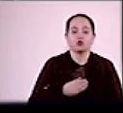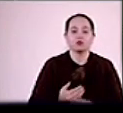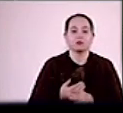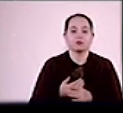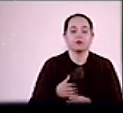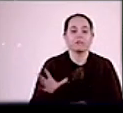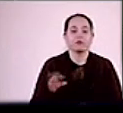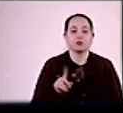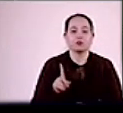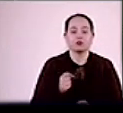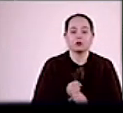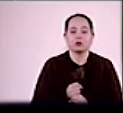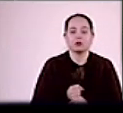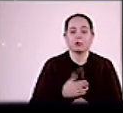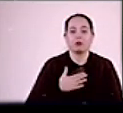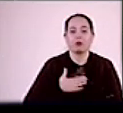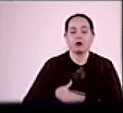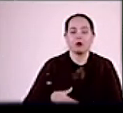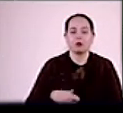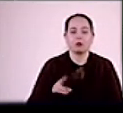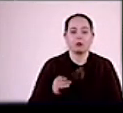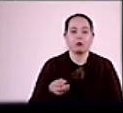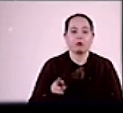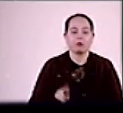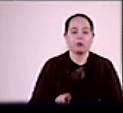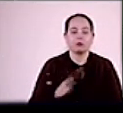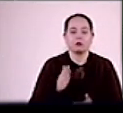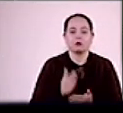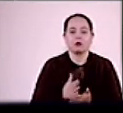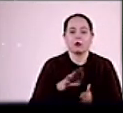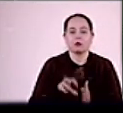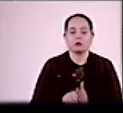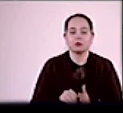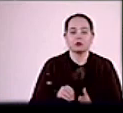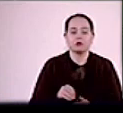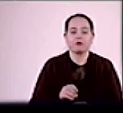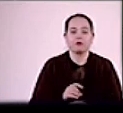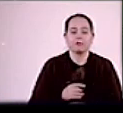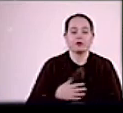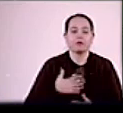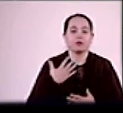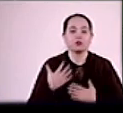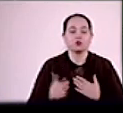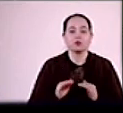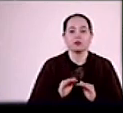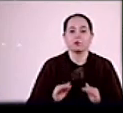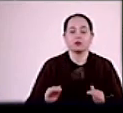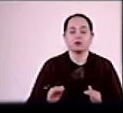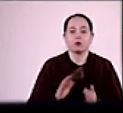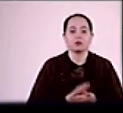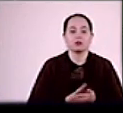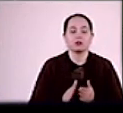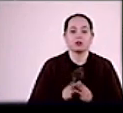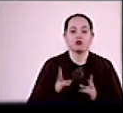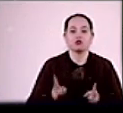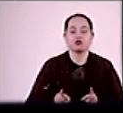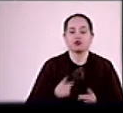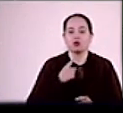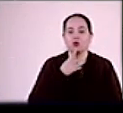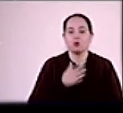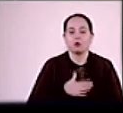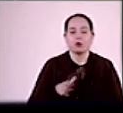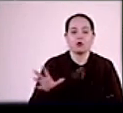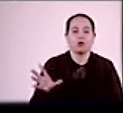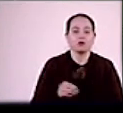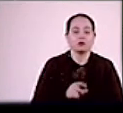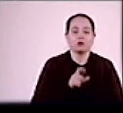сделать что-то приятное». Петя находился в восторженном детском состоянии нежной любви ко